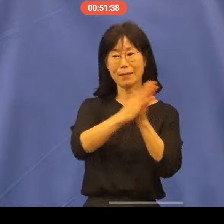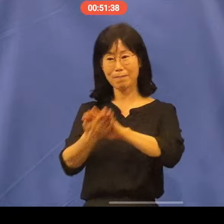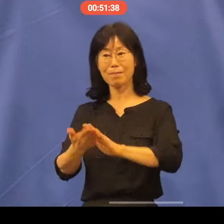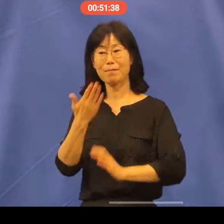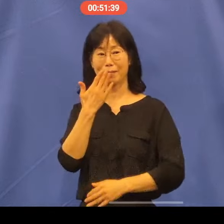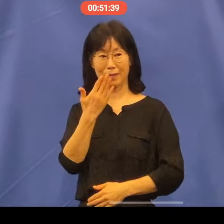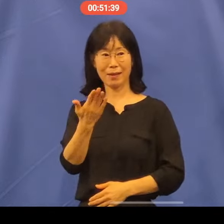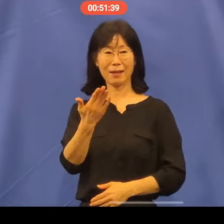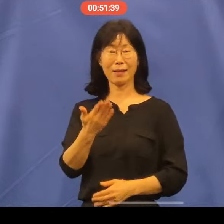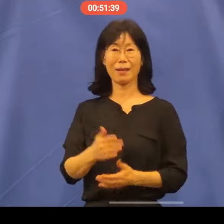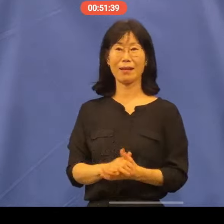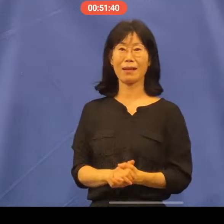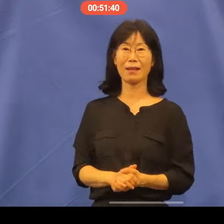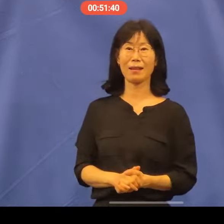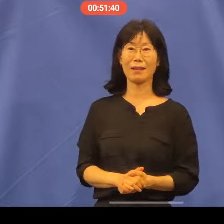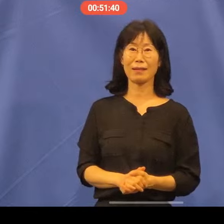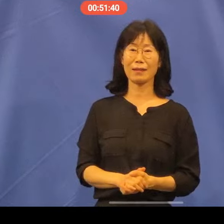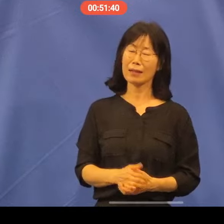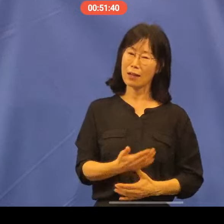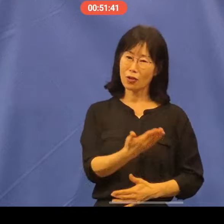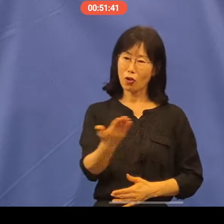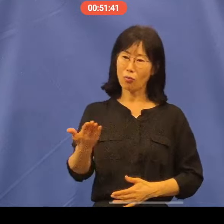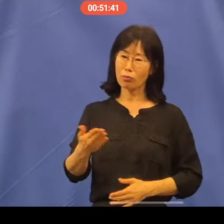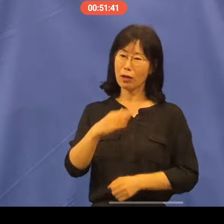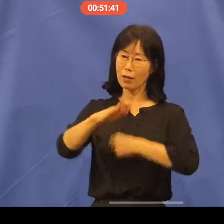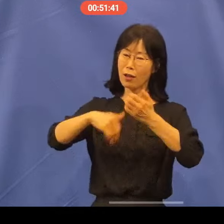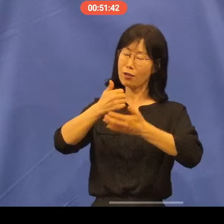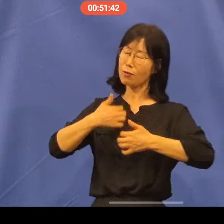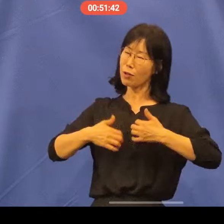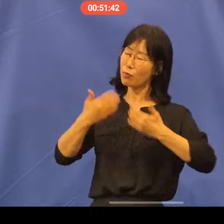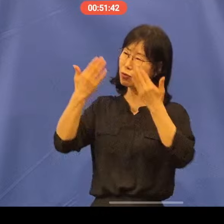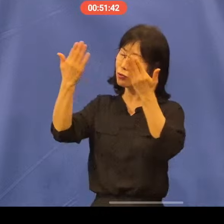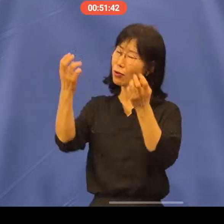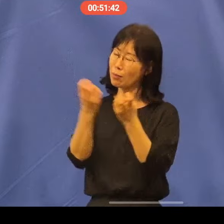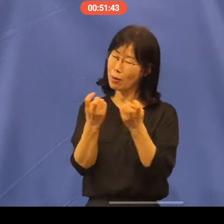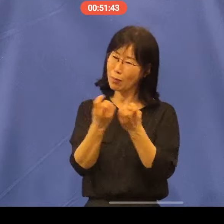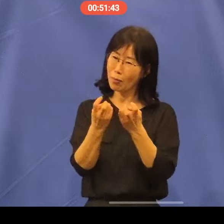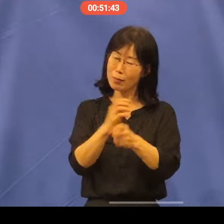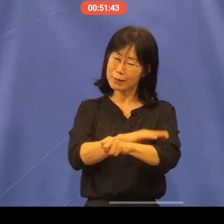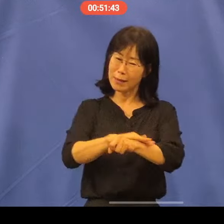어때요? 어떻게 하면 하나님을 기뻐시게 할까?